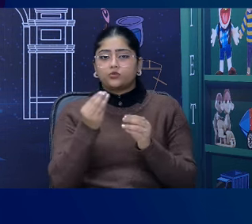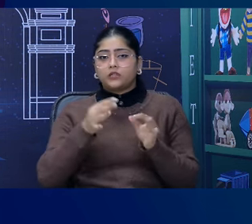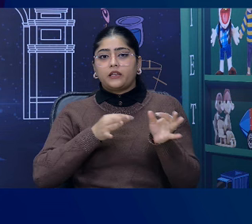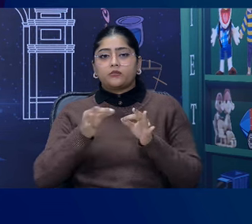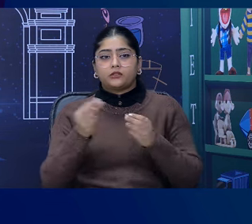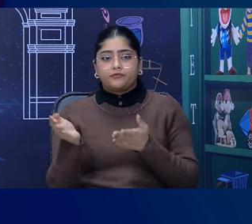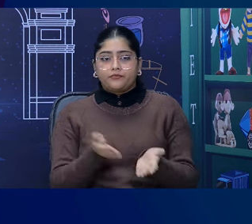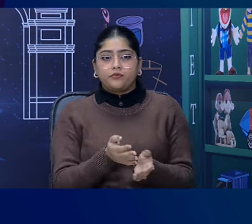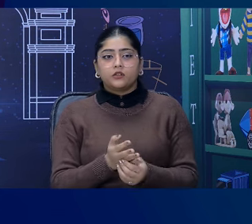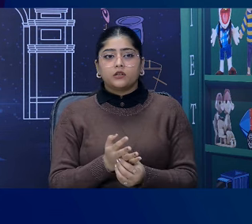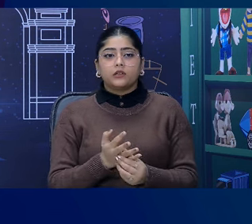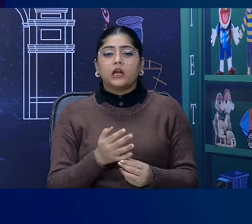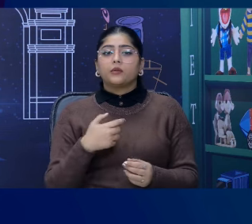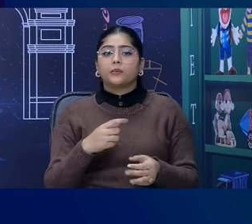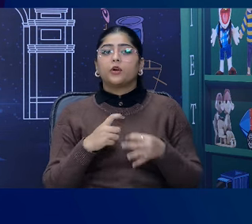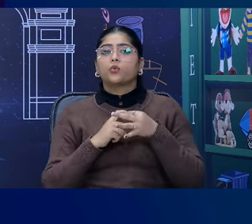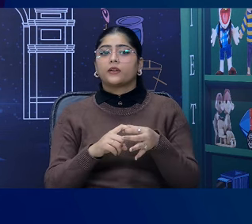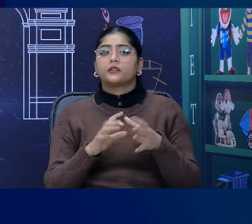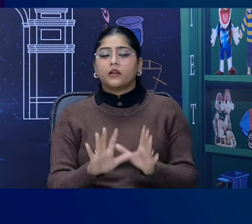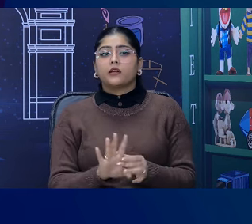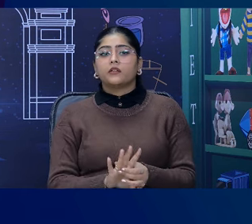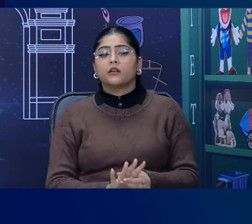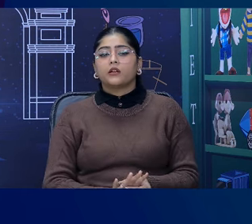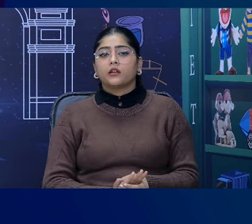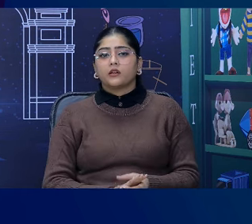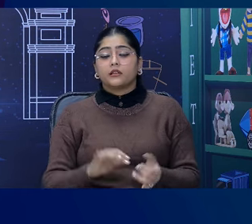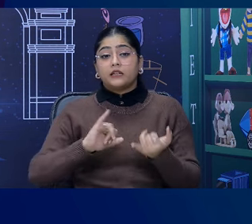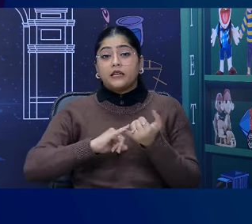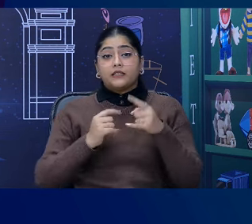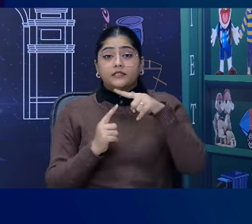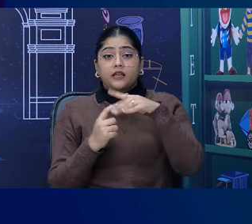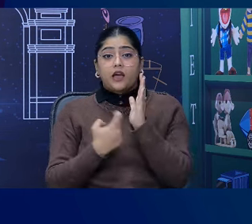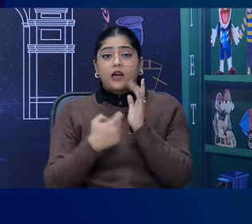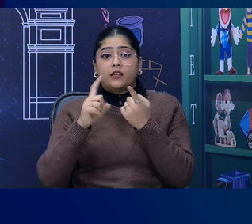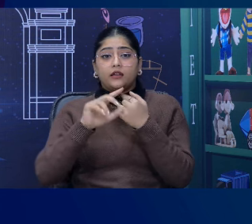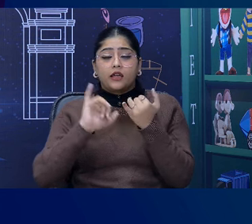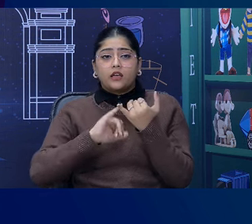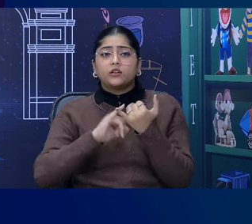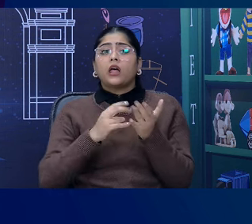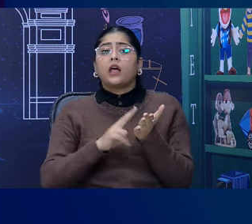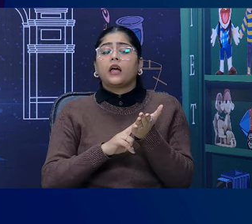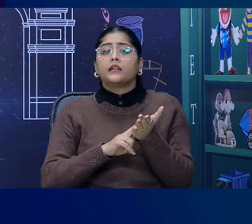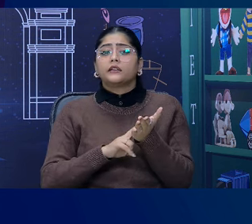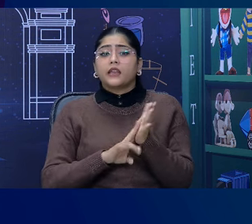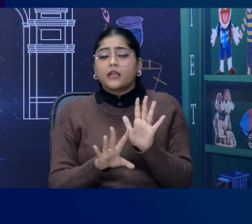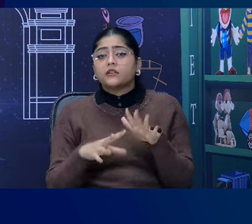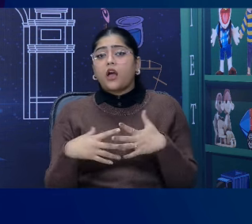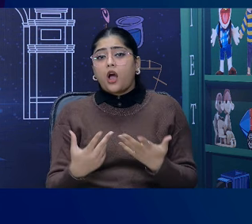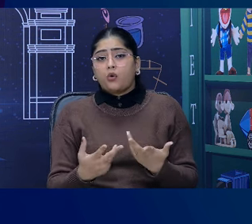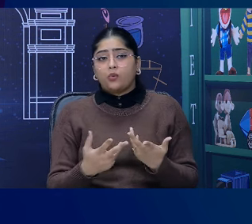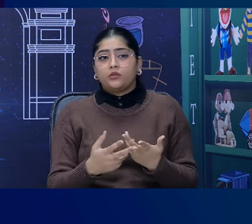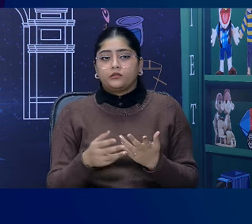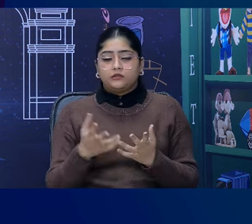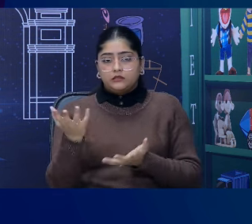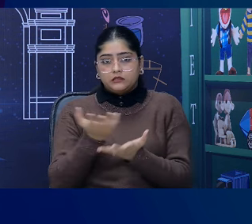ओके हमारे पास क्वेश्चंस हैं होमवर्क के लिए पहला है नेचर क्या है स्ट्रेस का डिस्कस द नेचर ऑफ